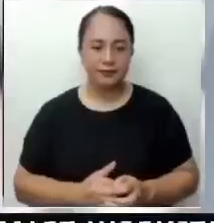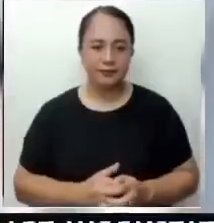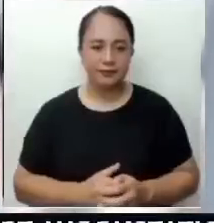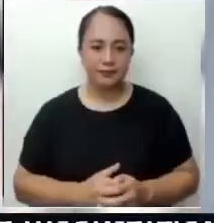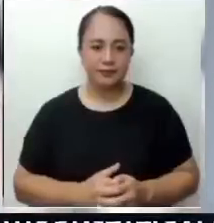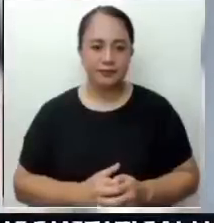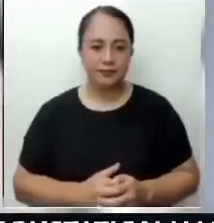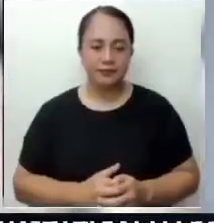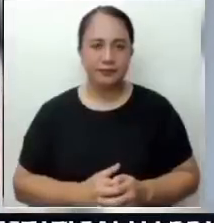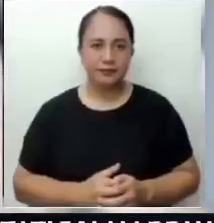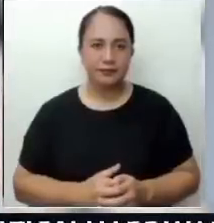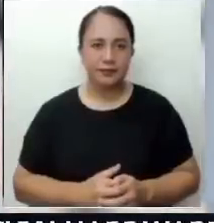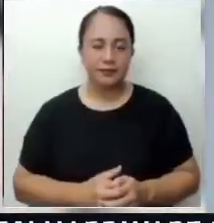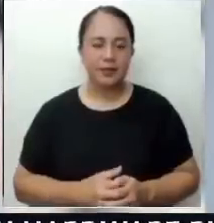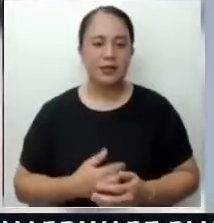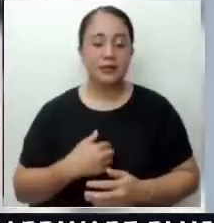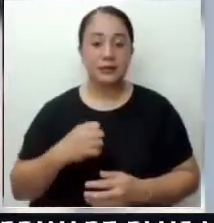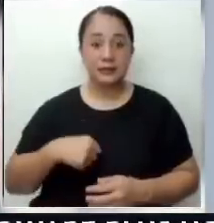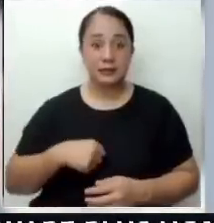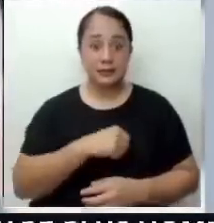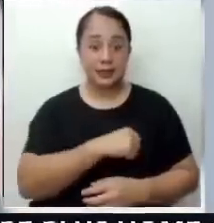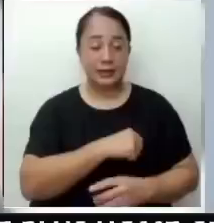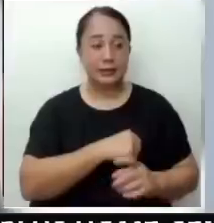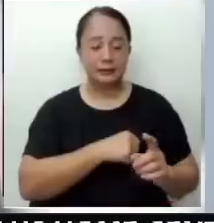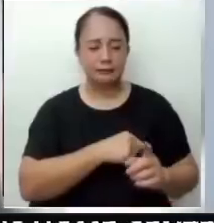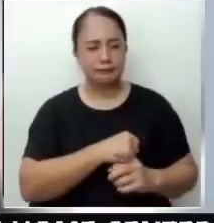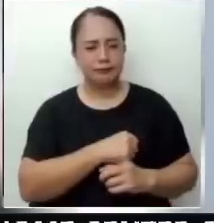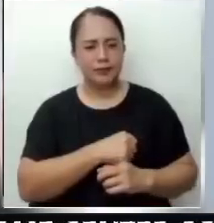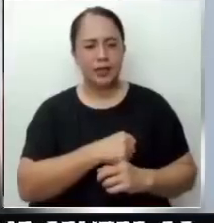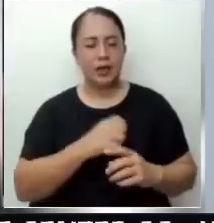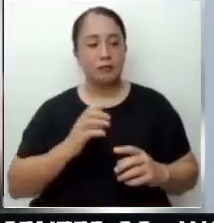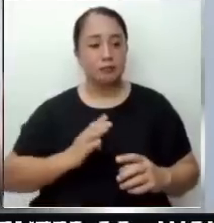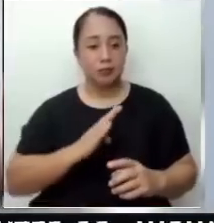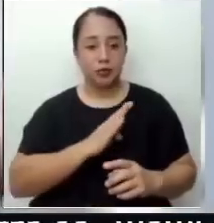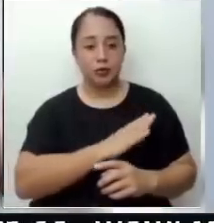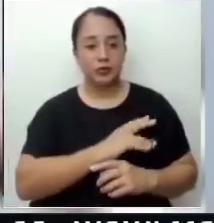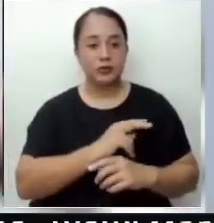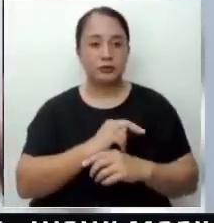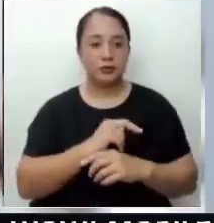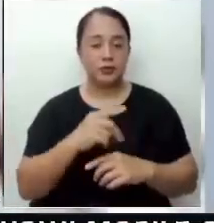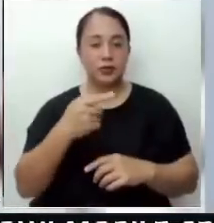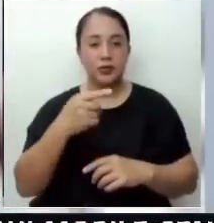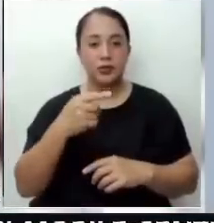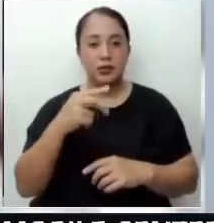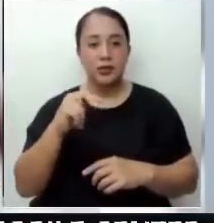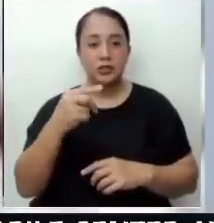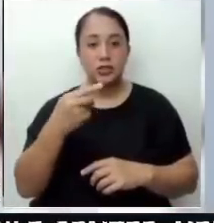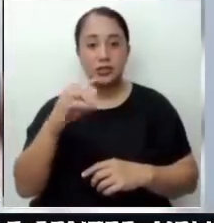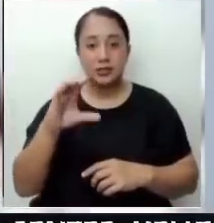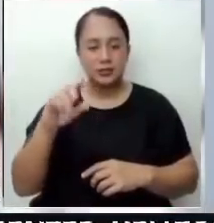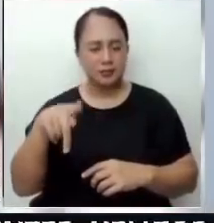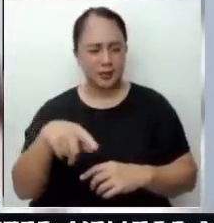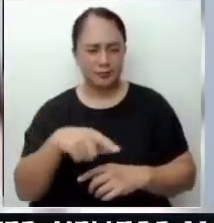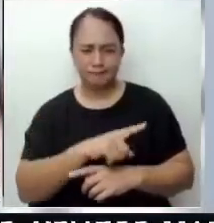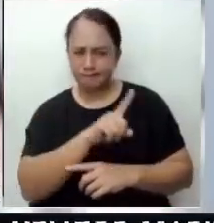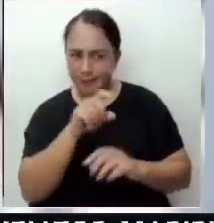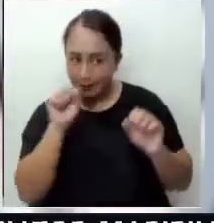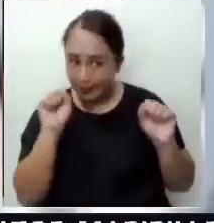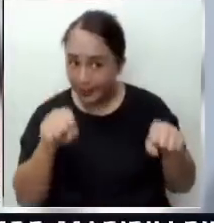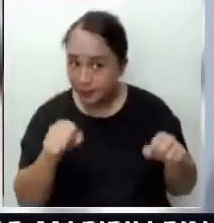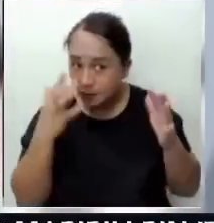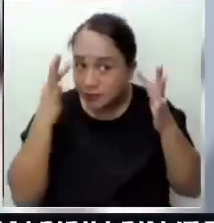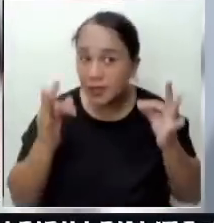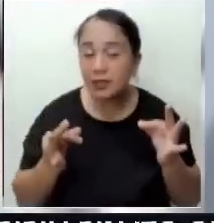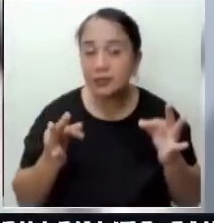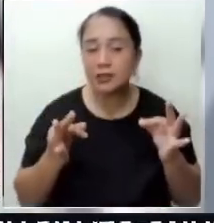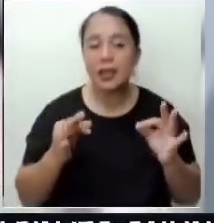Samantala, kwinestiyon sa Senado ang kakayahan ng Board ng National Grid Corporation of the Philippines na magdesisyon kung wala ang mga miyembro